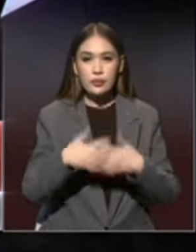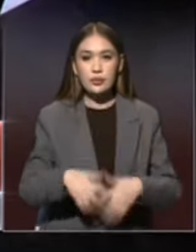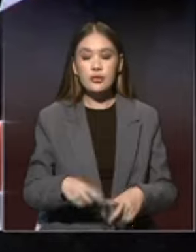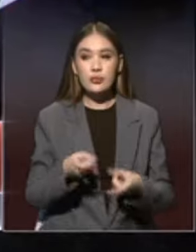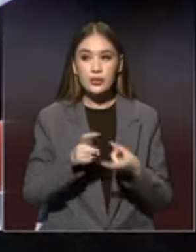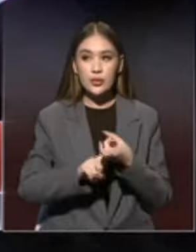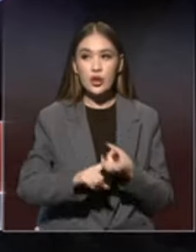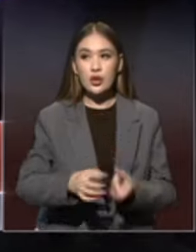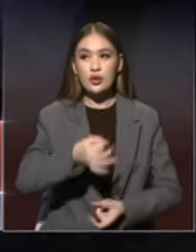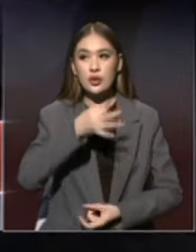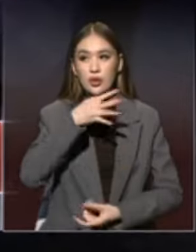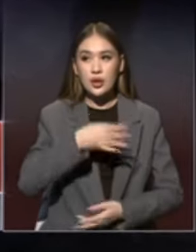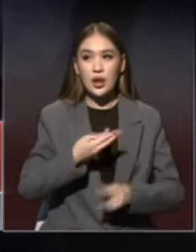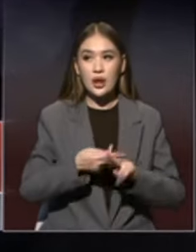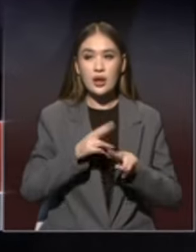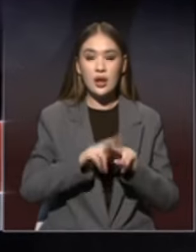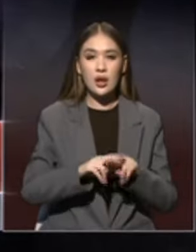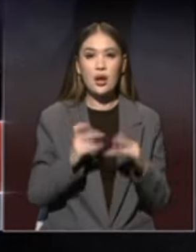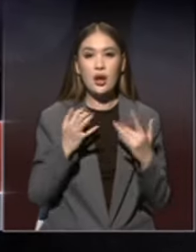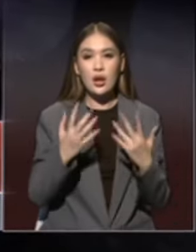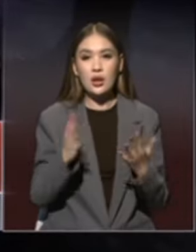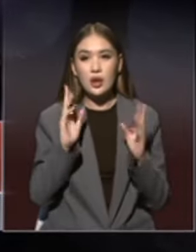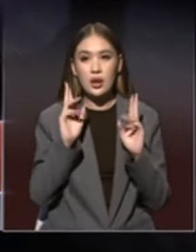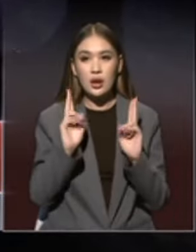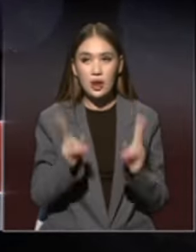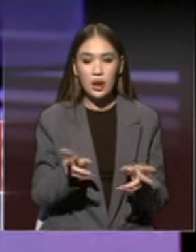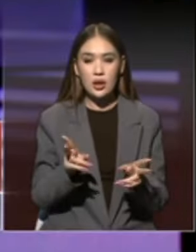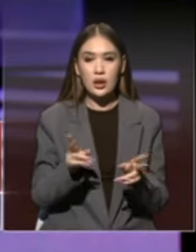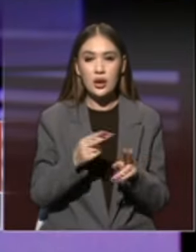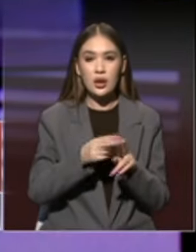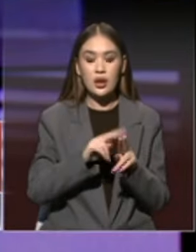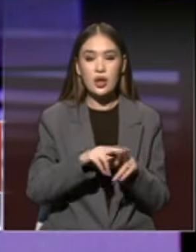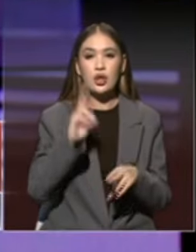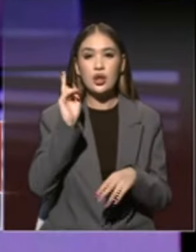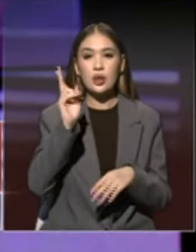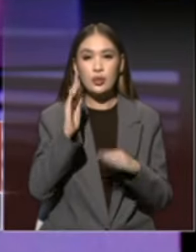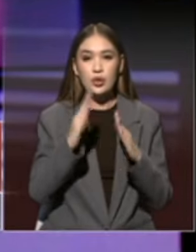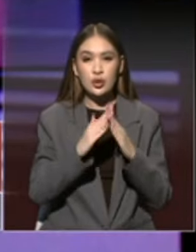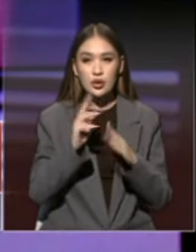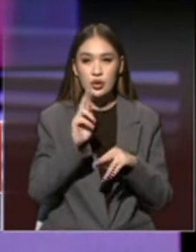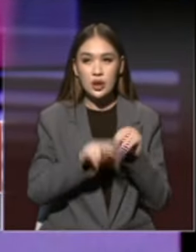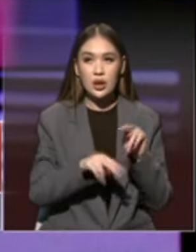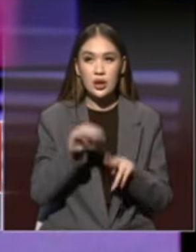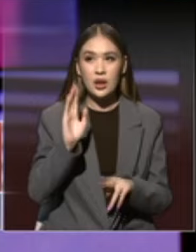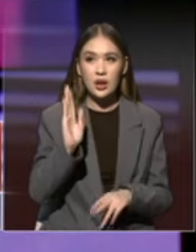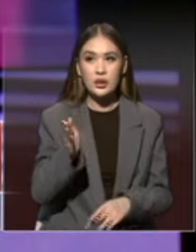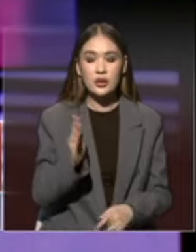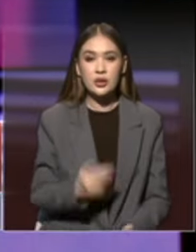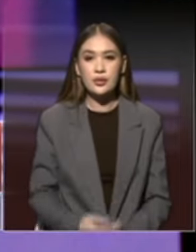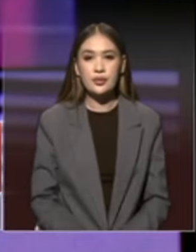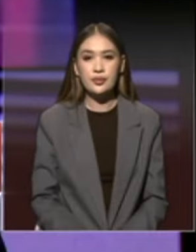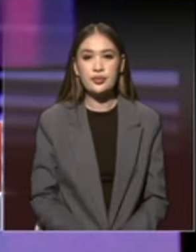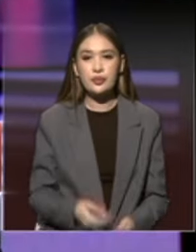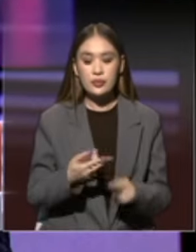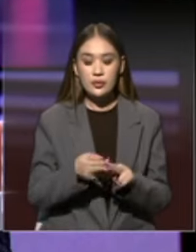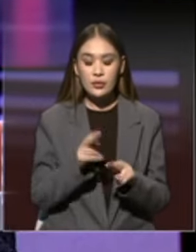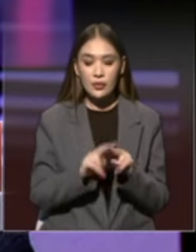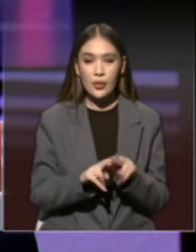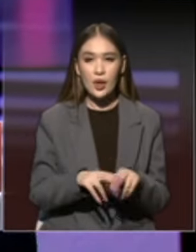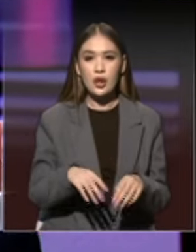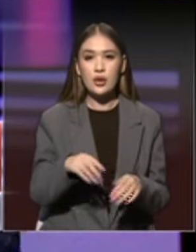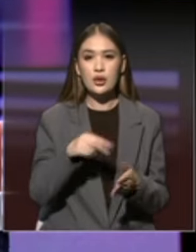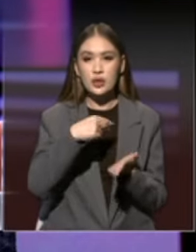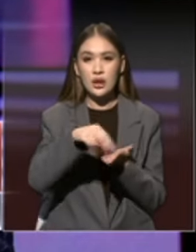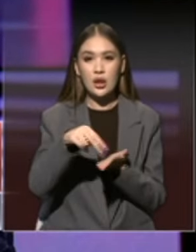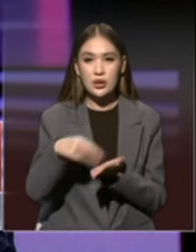көншітерлік. Бірақ та ол қалай жүріп жатыр? Ашық па? Үйлерді кім салады? Қалай? Біраз үйлер сатып алынды, біраз